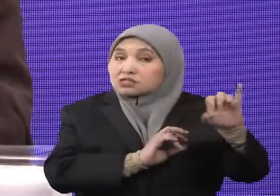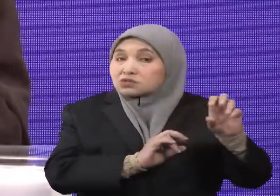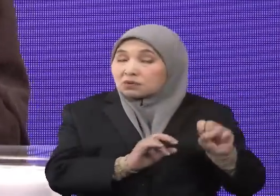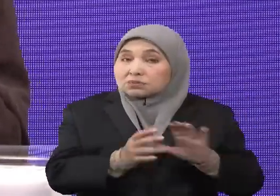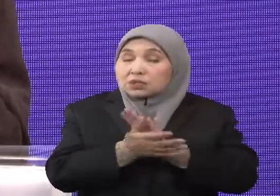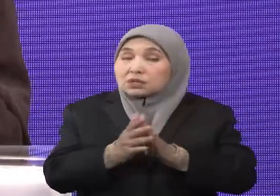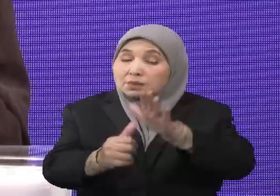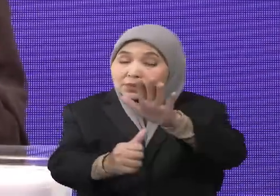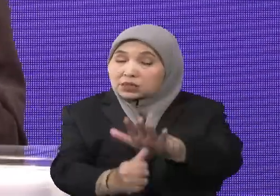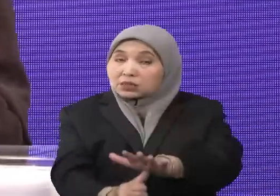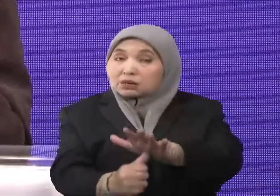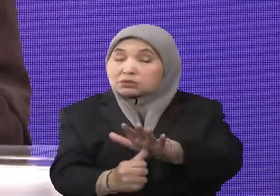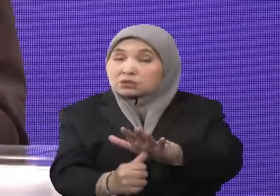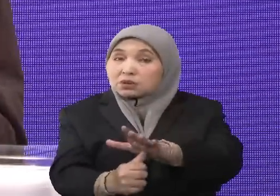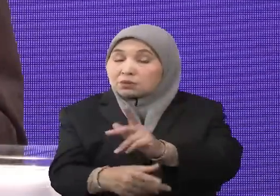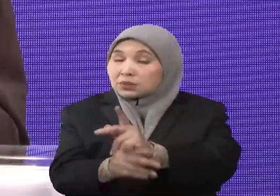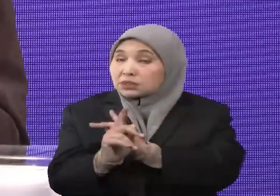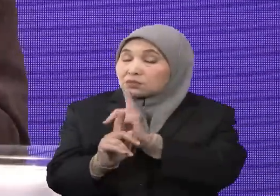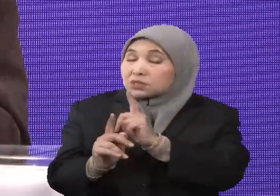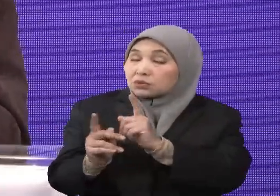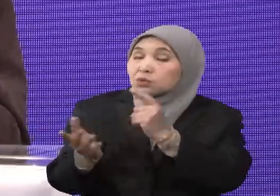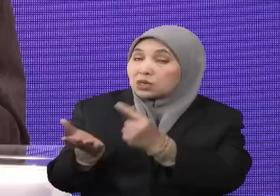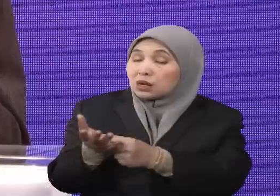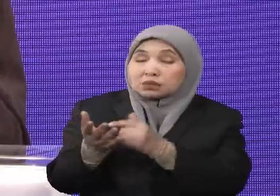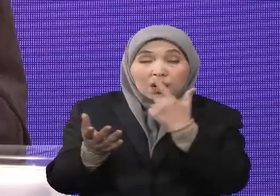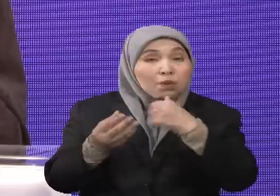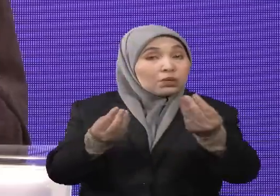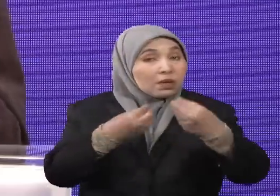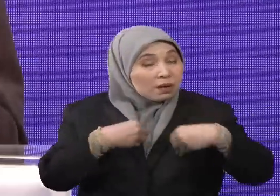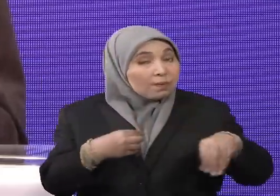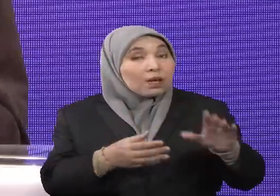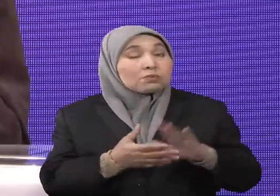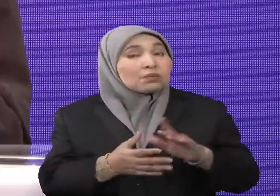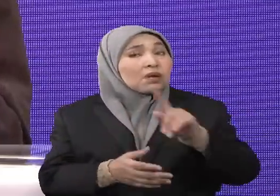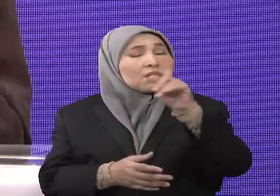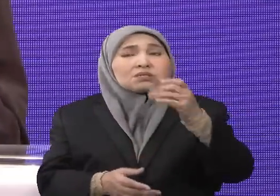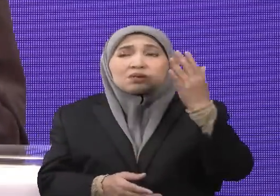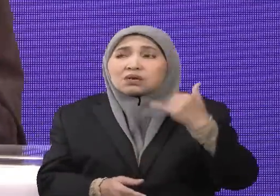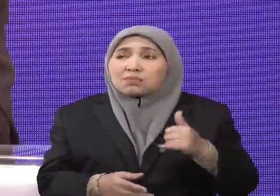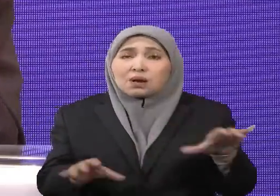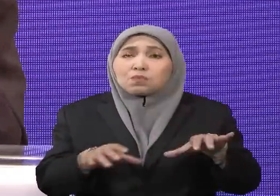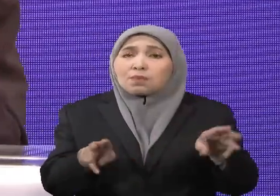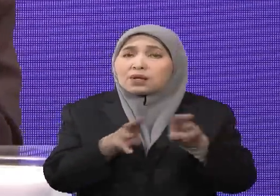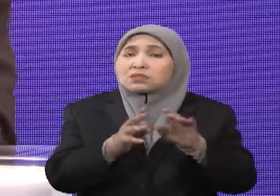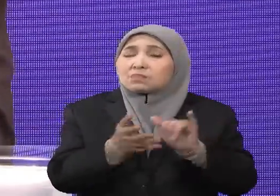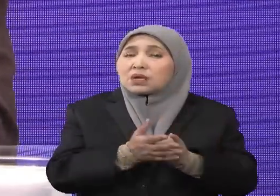menindas itu pinjam satu dinatanya Kenapa membuat